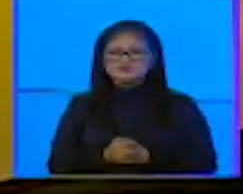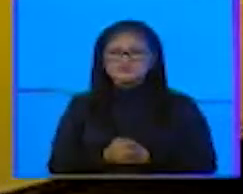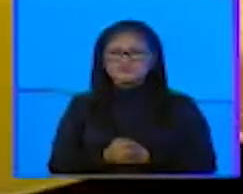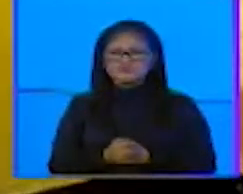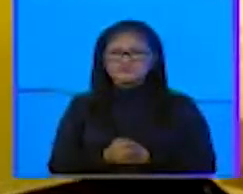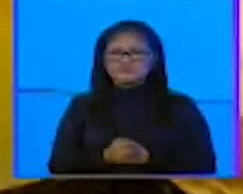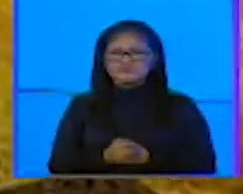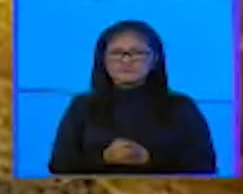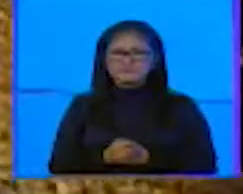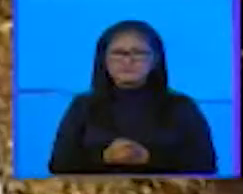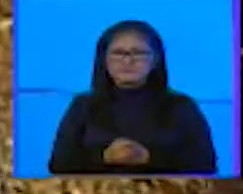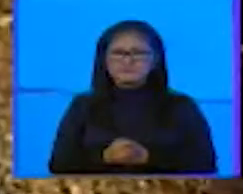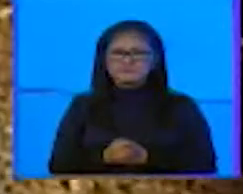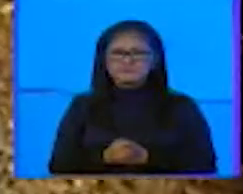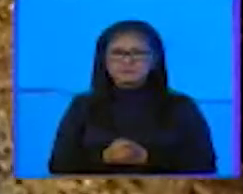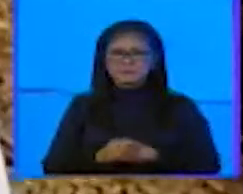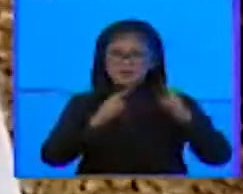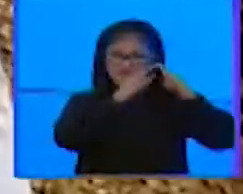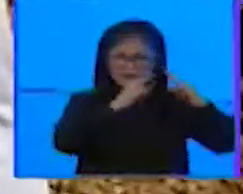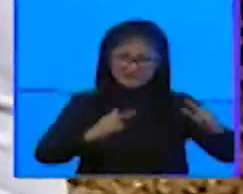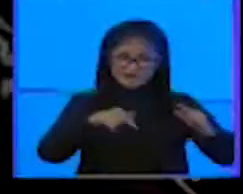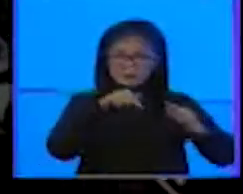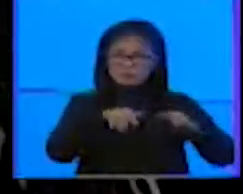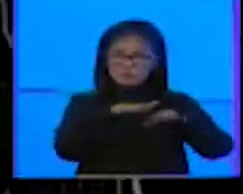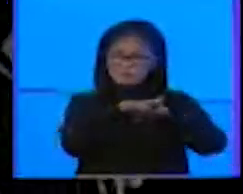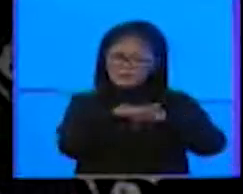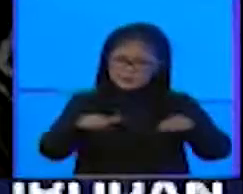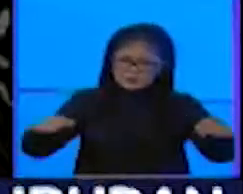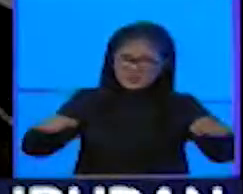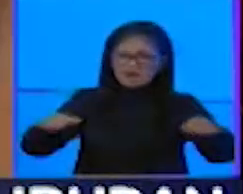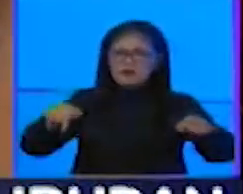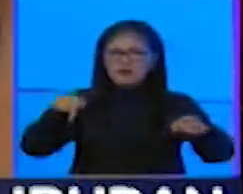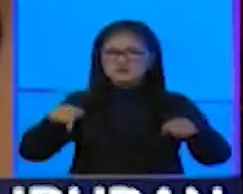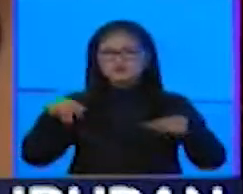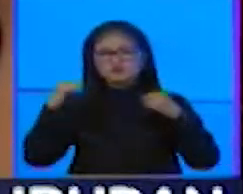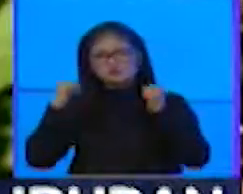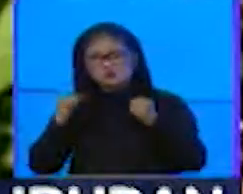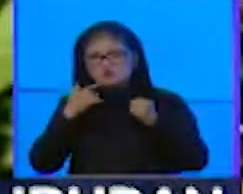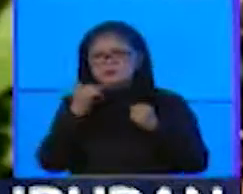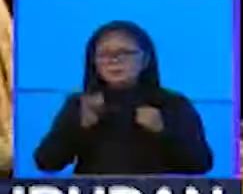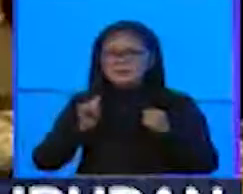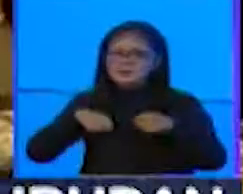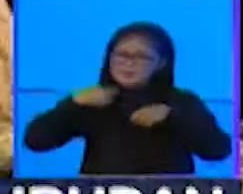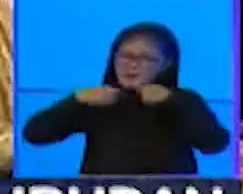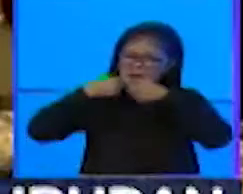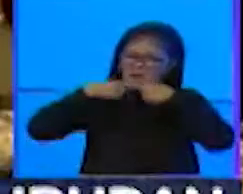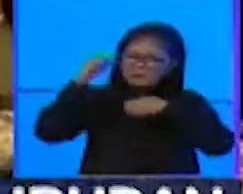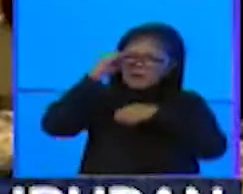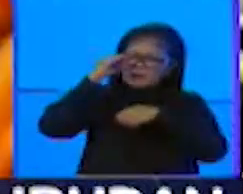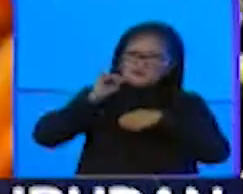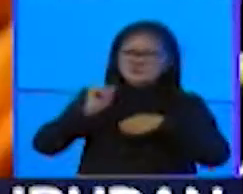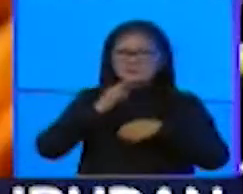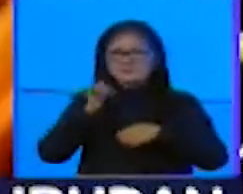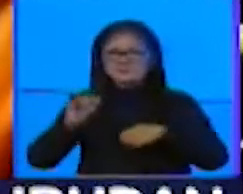Tidak hanya tenda, meja serta kursi kecil lengkap dengan sarapan ala di pegunungan juga mereka persiapkan. Kegiatan juga dilanjutkan